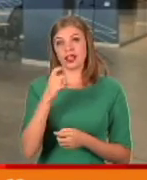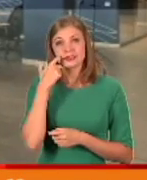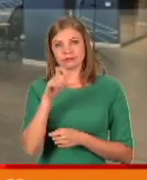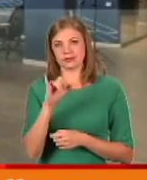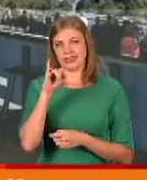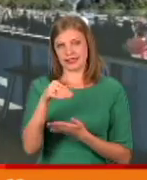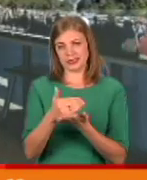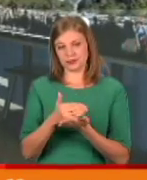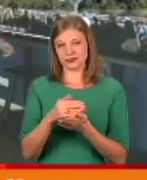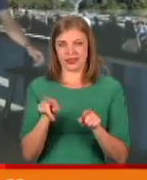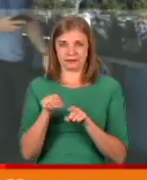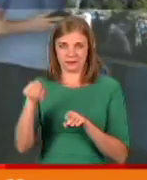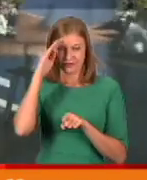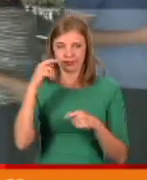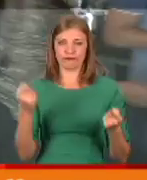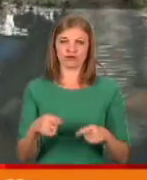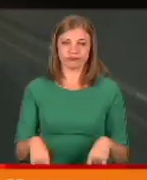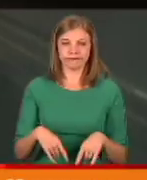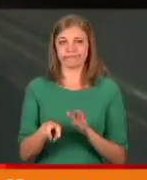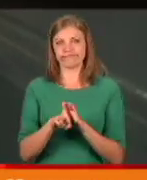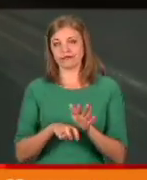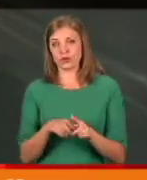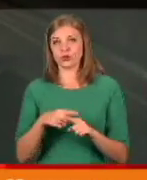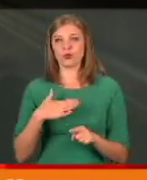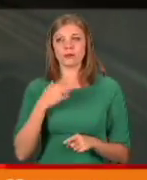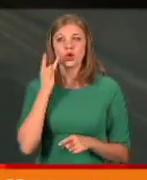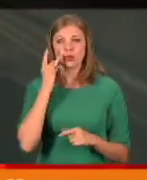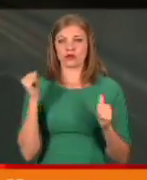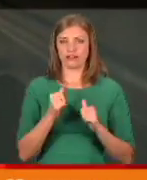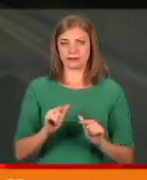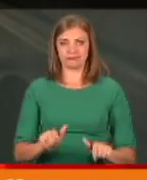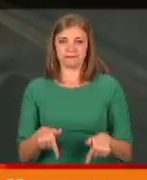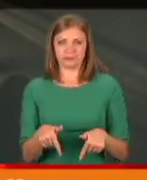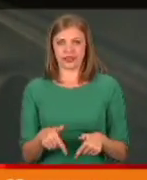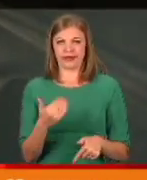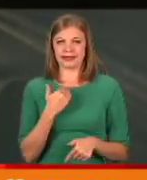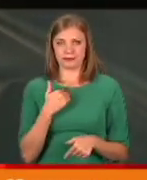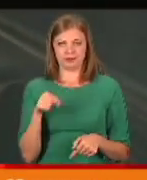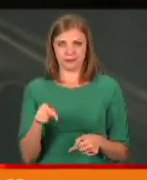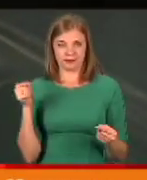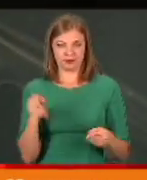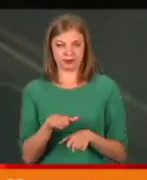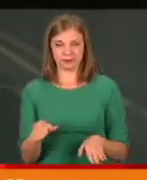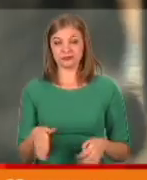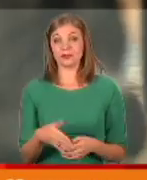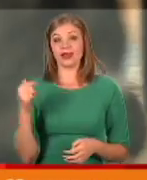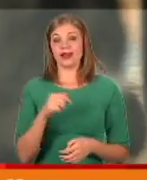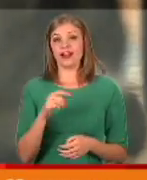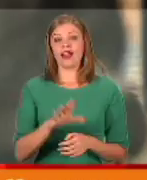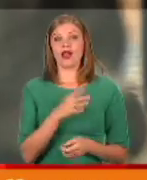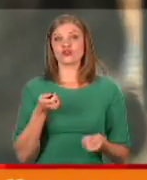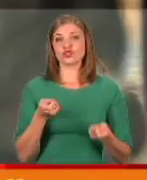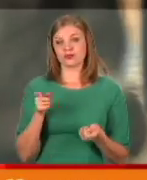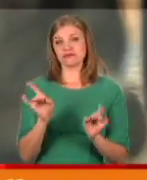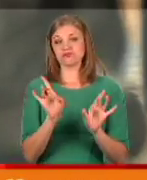здебільшого айтівці, такі ж як Роман, у джинсах і кедах. Тож мій рожевий жакет і високі підбори, як у кажучи, тут ні сіло, ні впало.